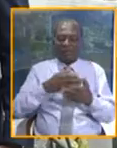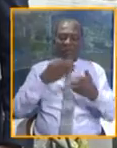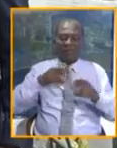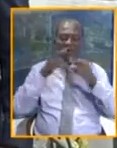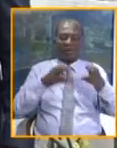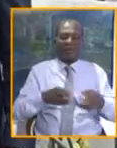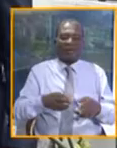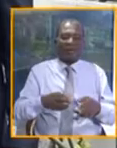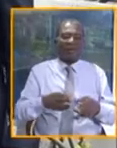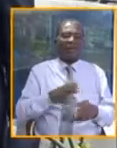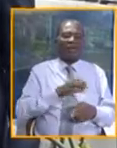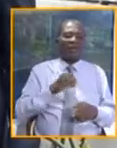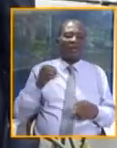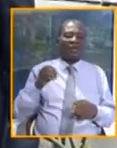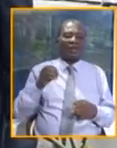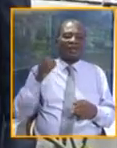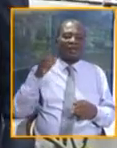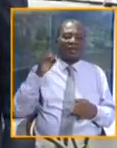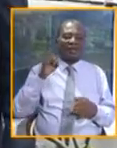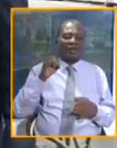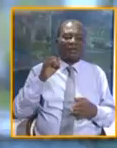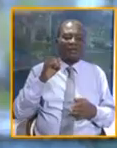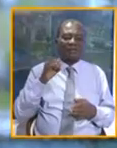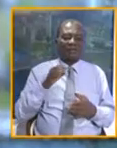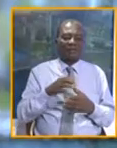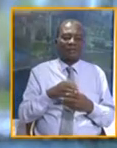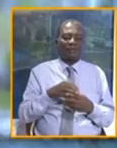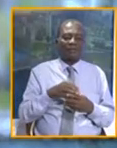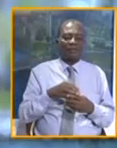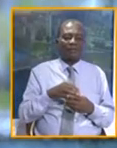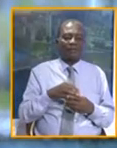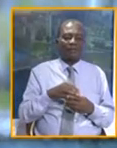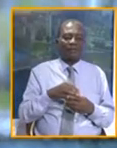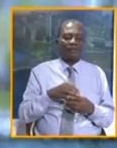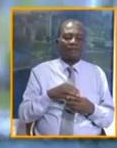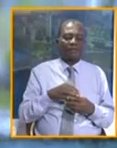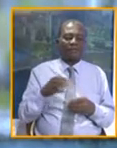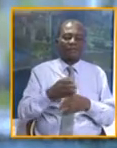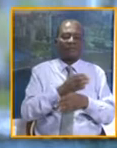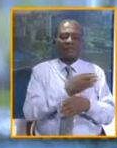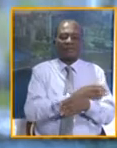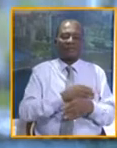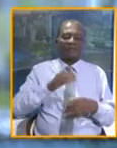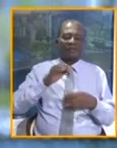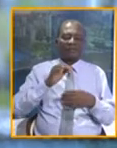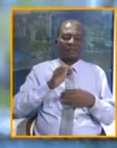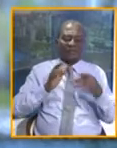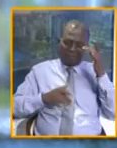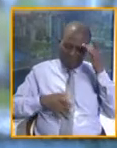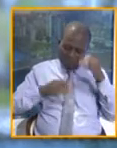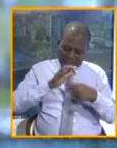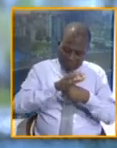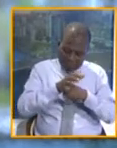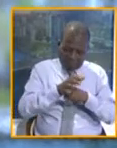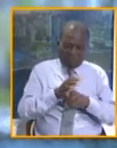a participé à la construction de la caserne de cette compagnie. À présent, observons l'évolution de la pandémie de coronavirus en Côte